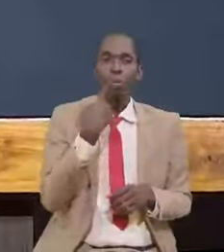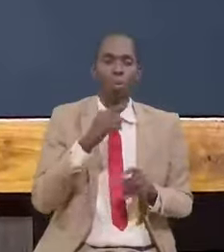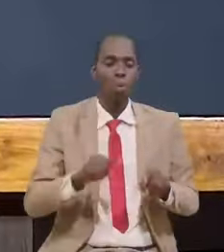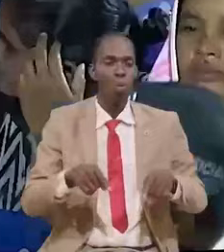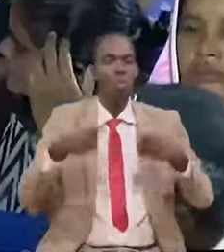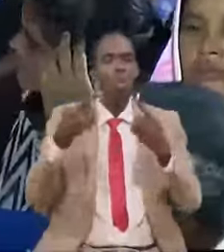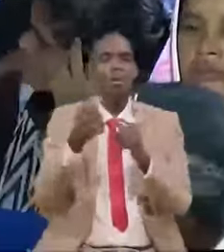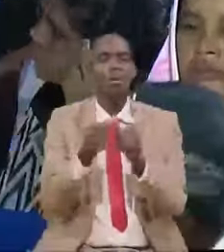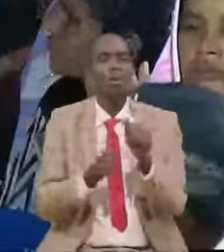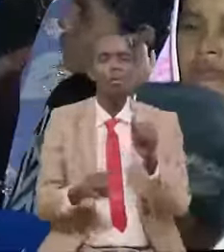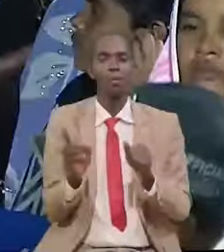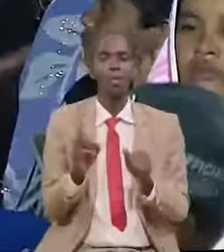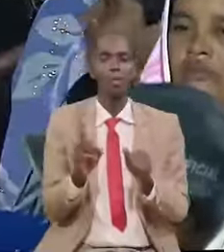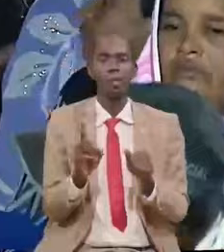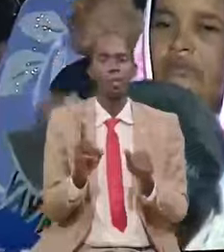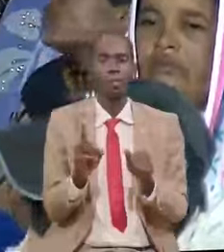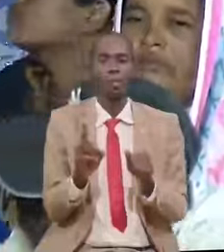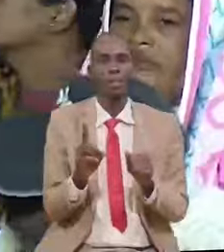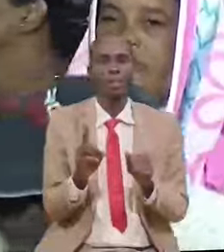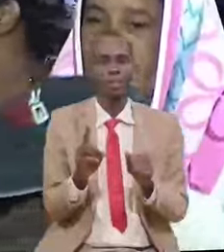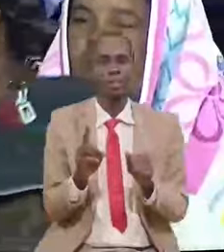Et qui allait de lieu,